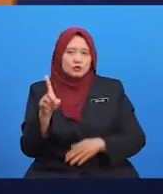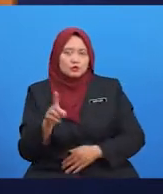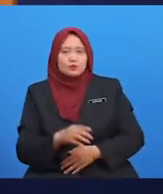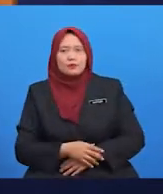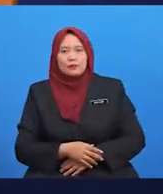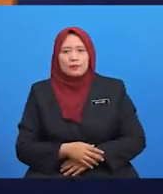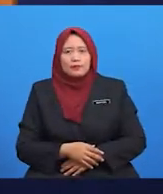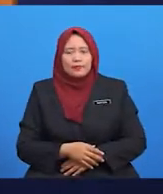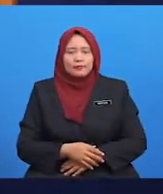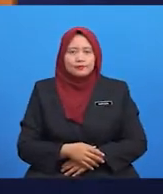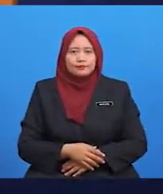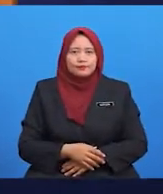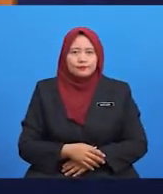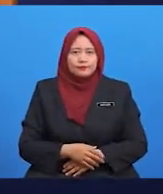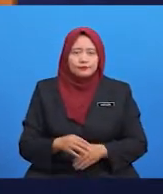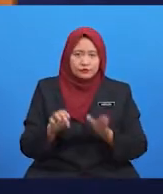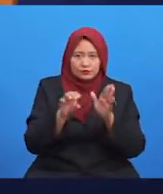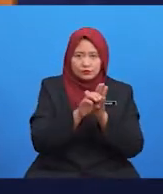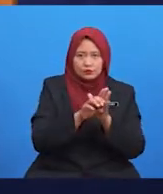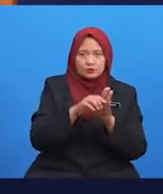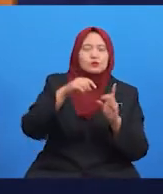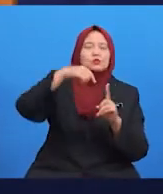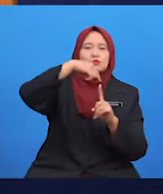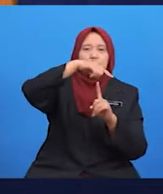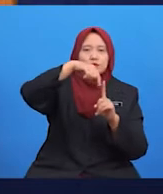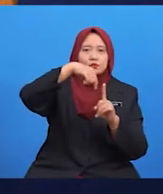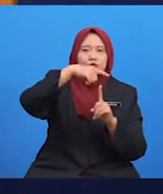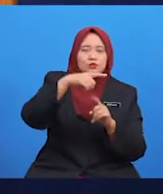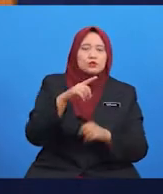bila berjemaah, sesekali kami bersebelahan.